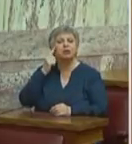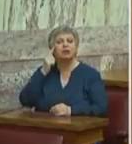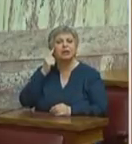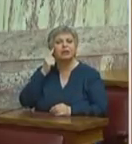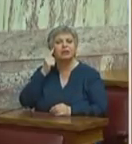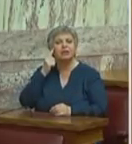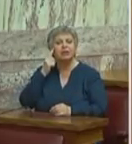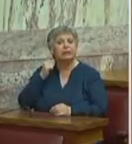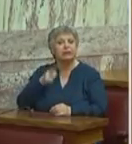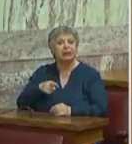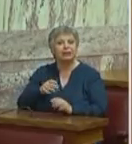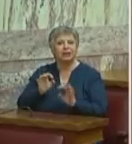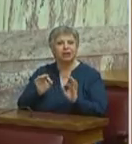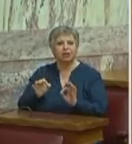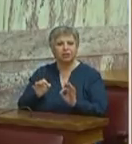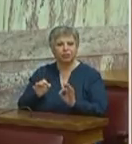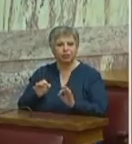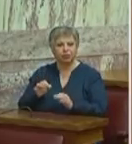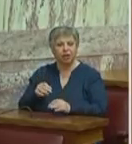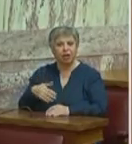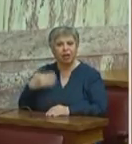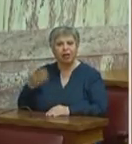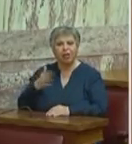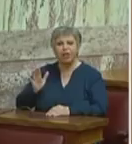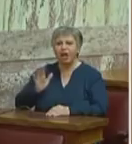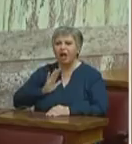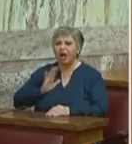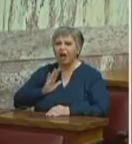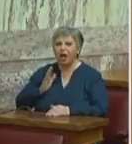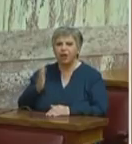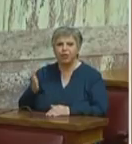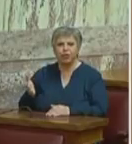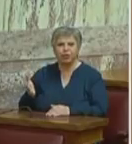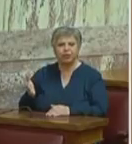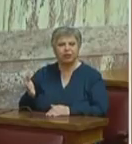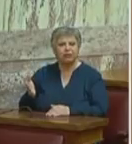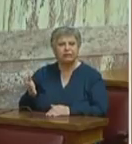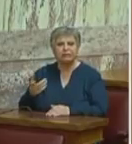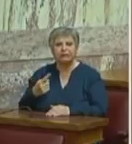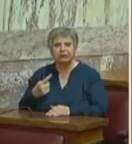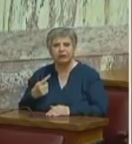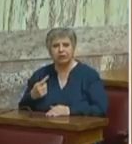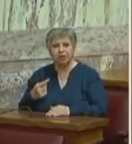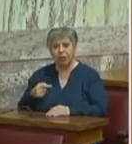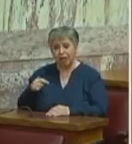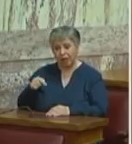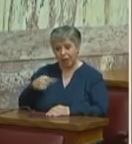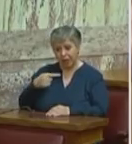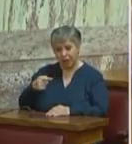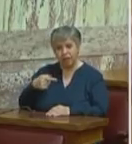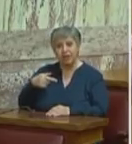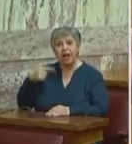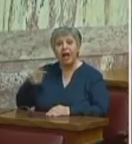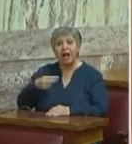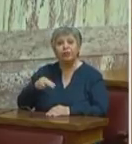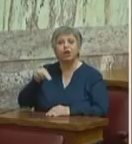καταλαβαίνετε τι λέει στον ελληνικό λαό σήμερα η αντιπολίτευση. Με δύο λόγια λέει ότι οι εμπλεκόμενοι στην υπόθεση Νοβάρτης, αθώοι